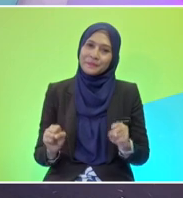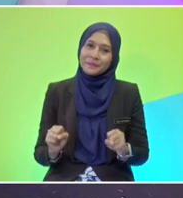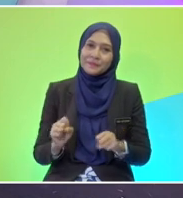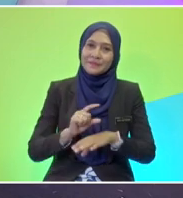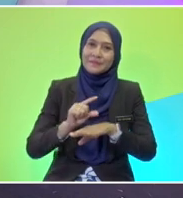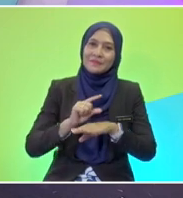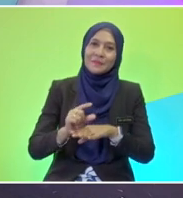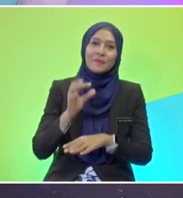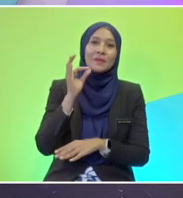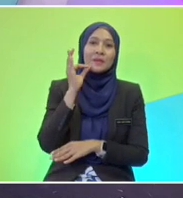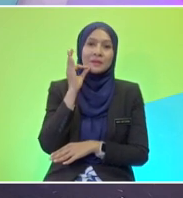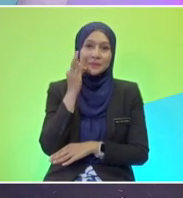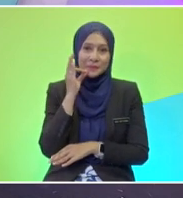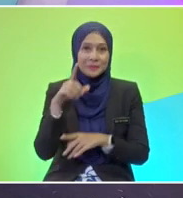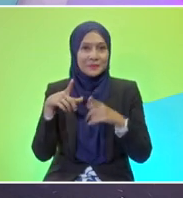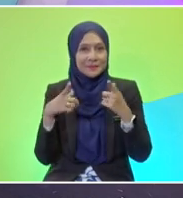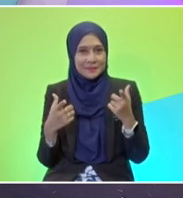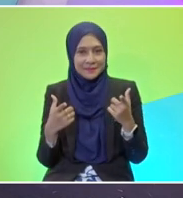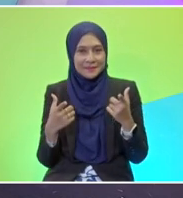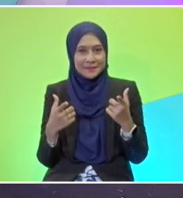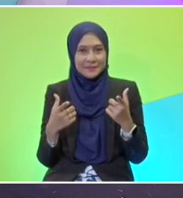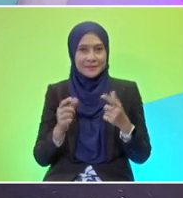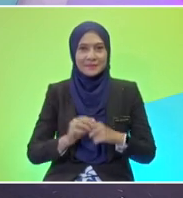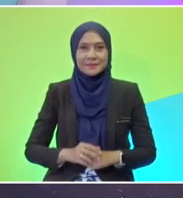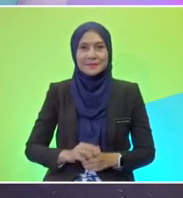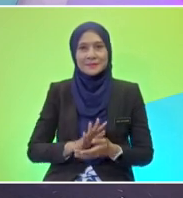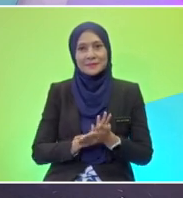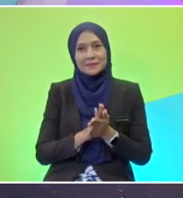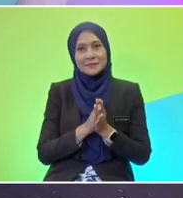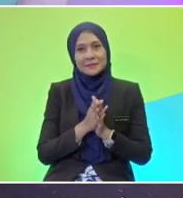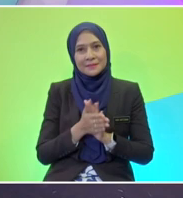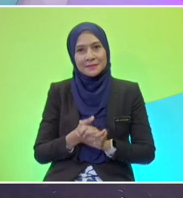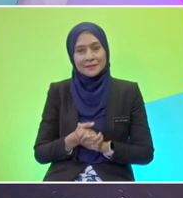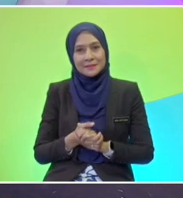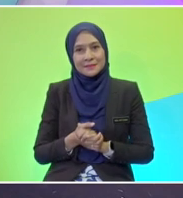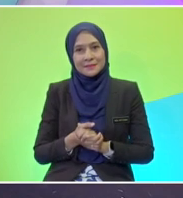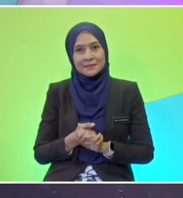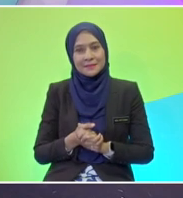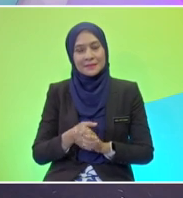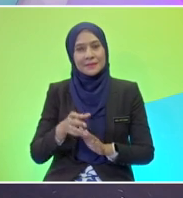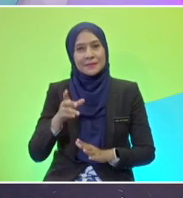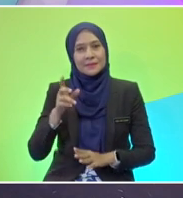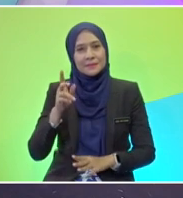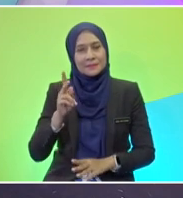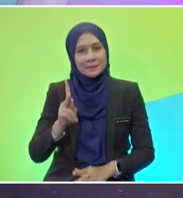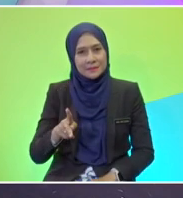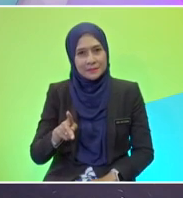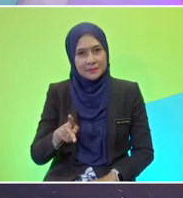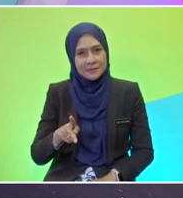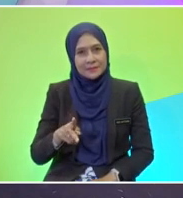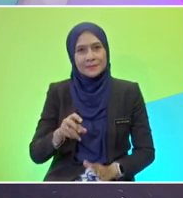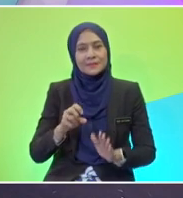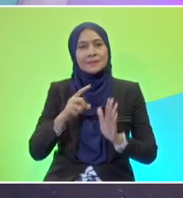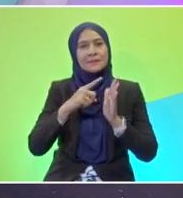kad buah lain ke kan? Boleh. Macam-macam boleh. Jadi kita kena pastikan, kena ingat simbol ini tadi Kak